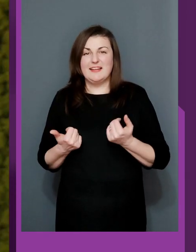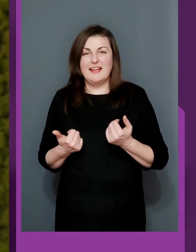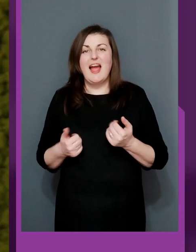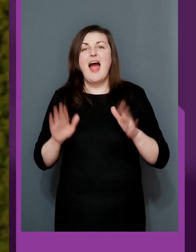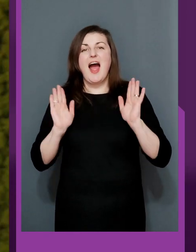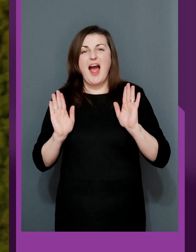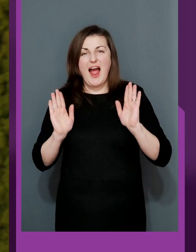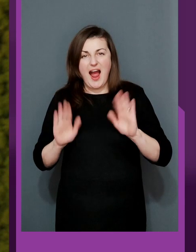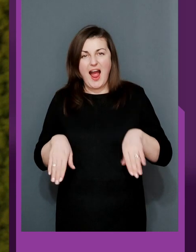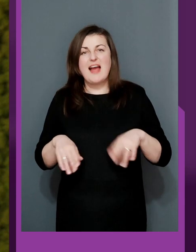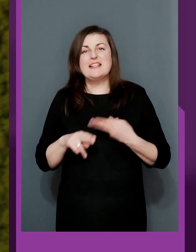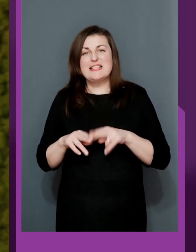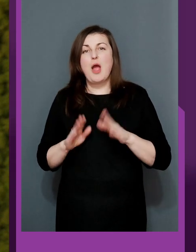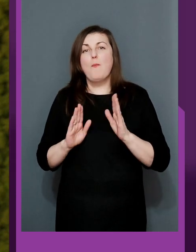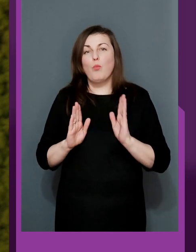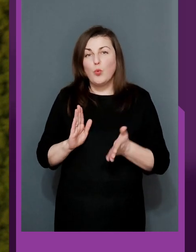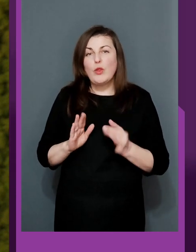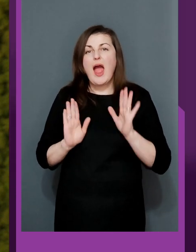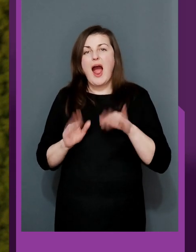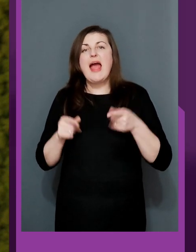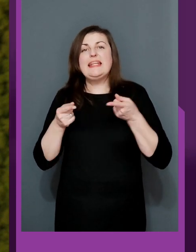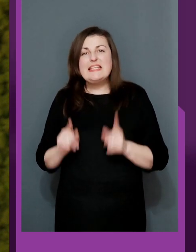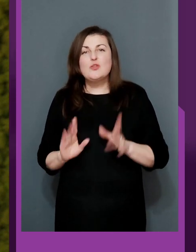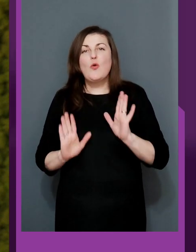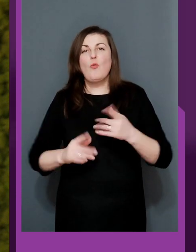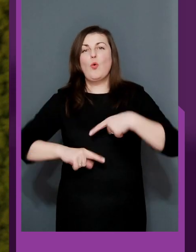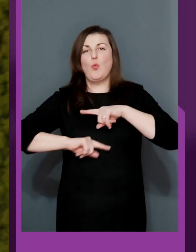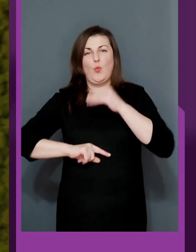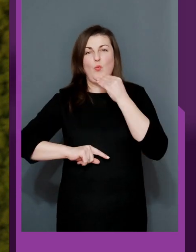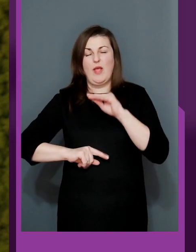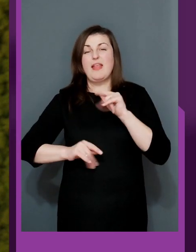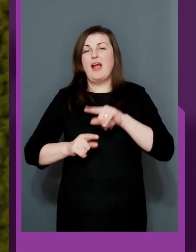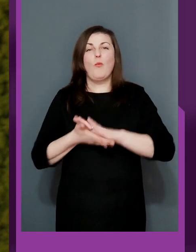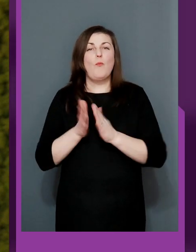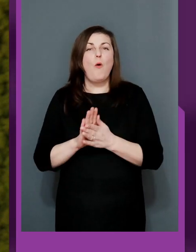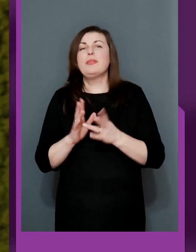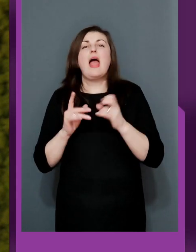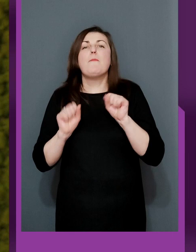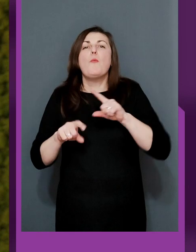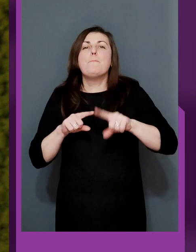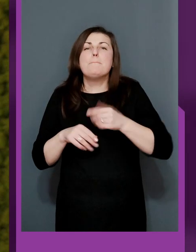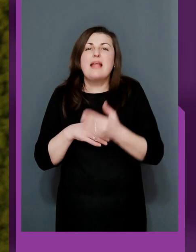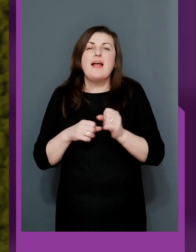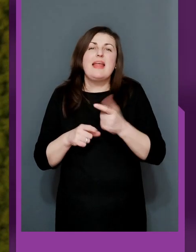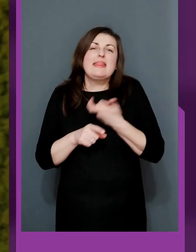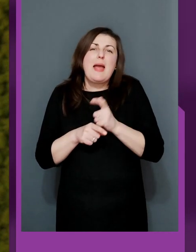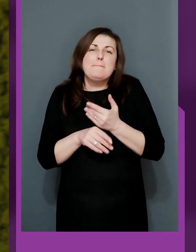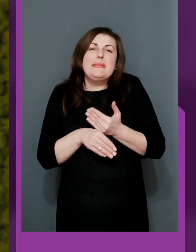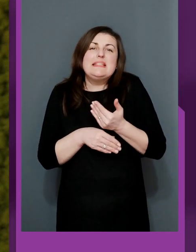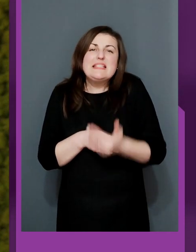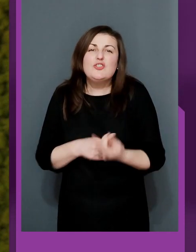Боже хай це буде І хай дійсно краще у фіналі так якомога не просто якомога пізніше а на